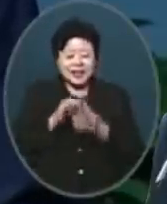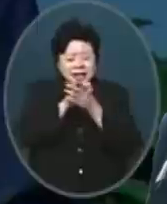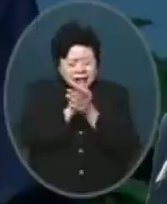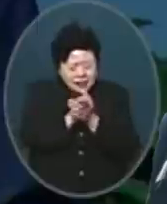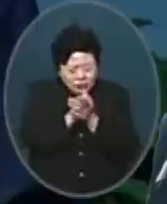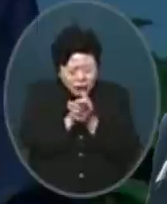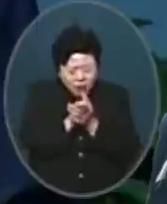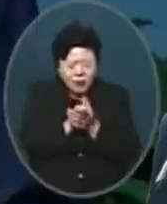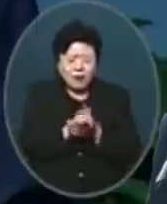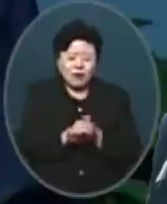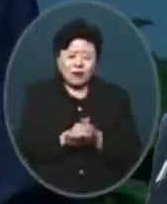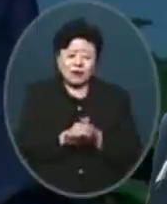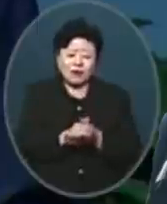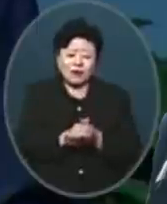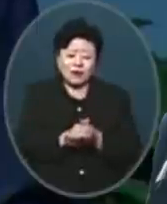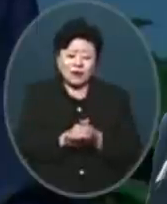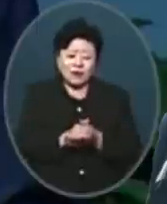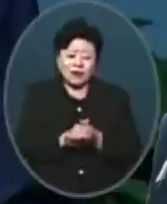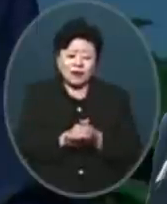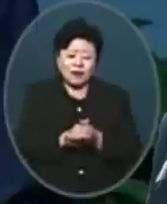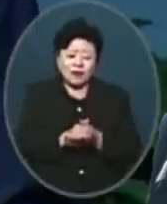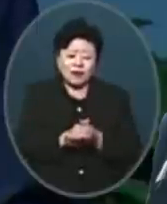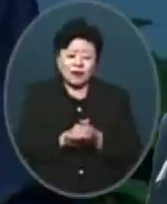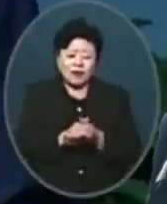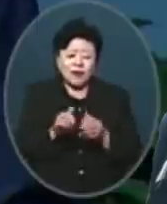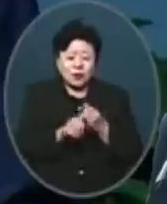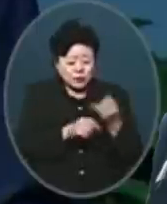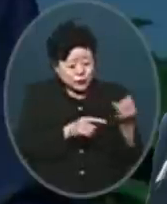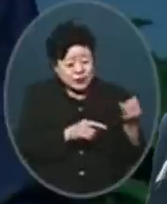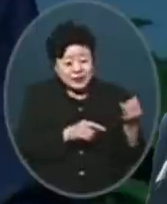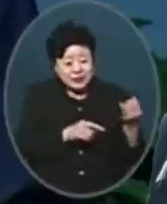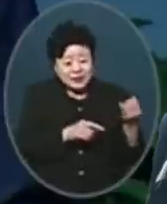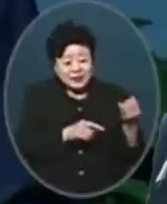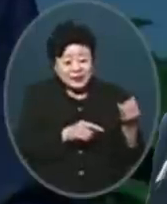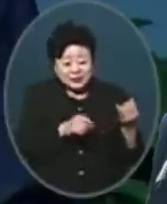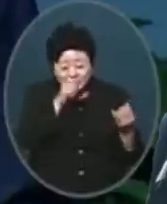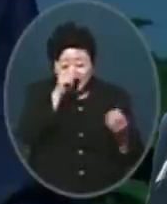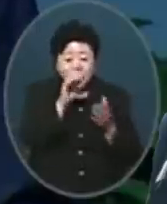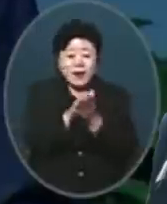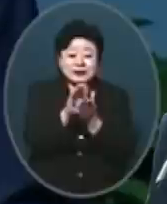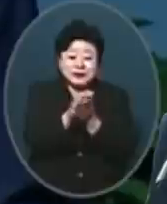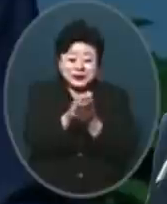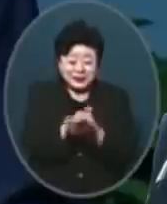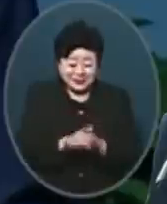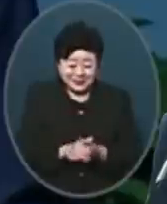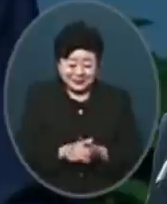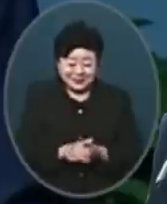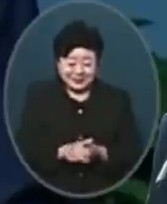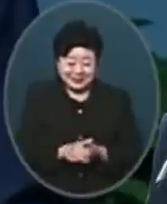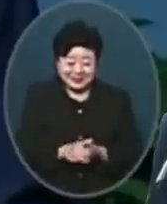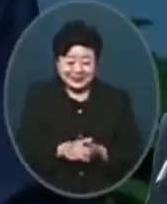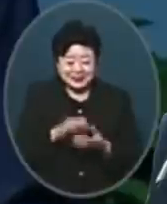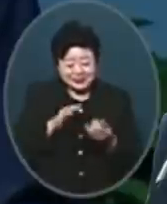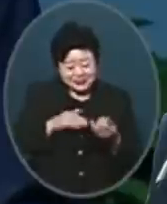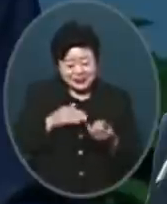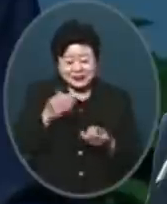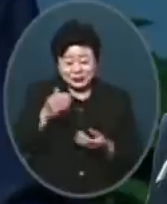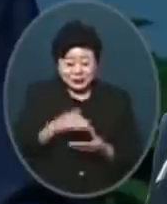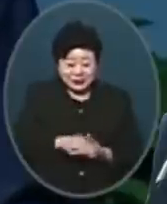기도를 따라서 하고 내 집사람이 좋다고 박수를 치고 내 덩어리를 쓰다듬어